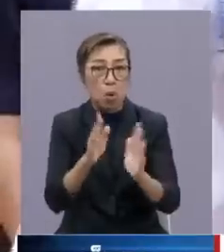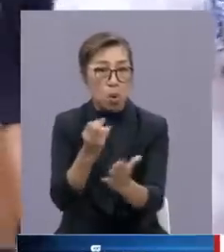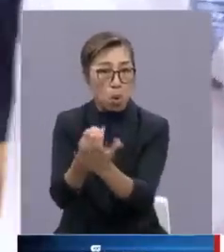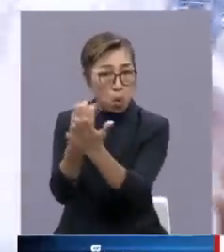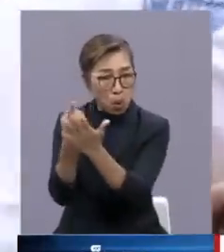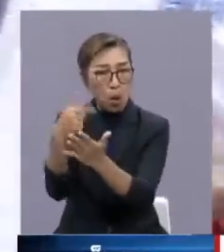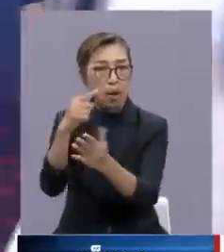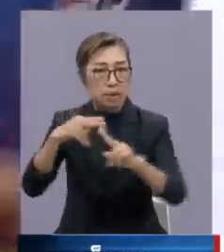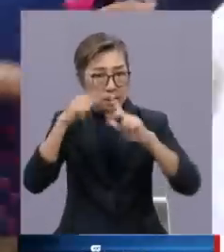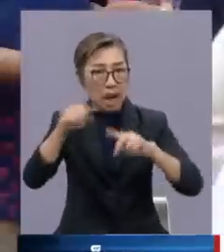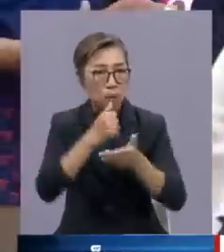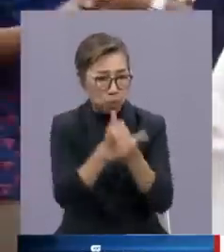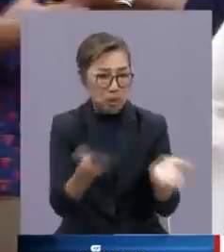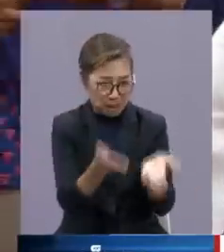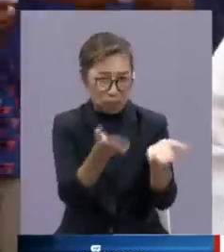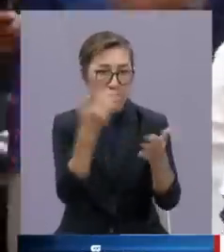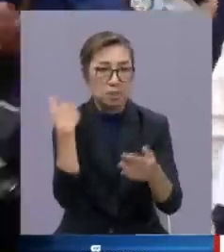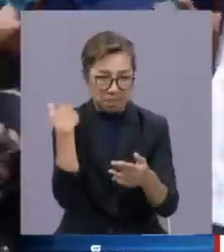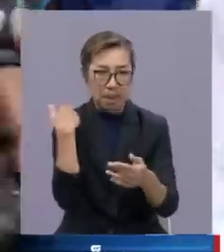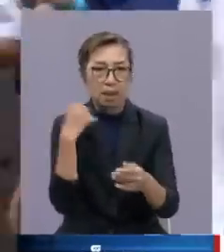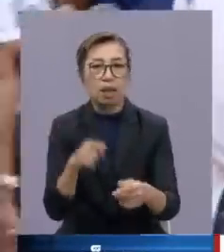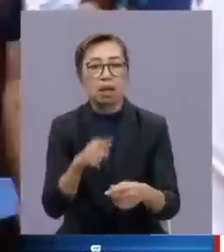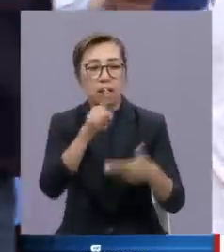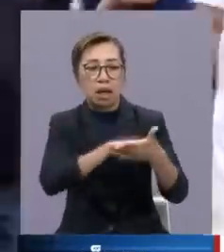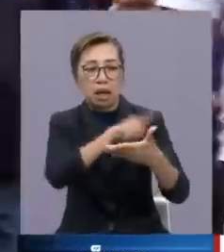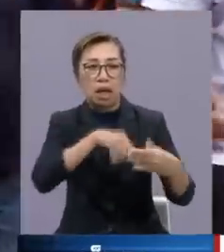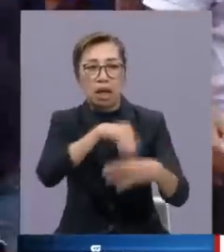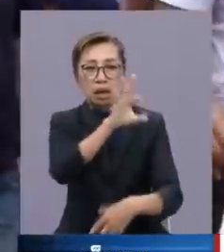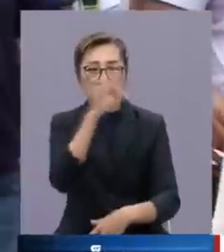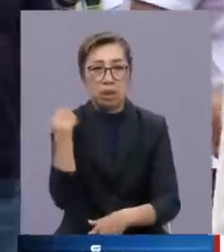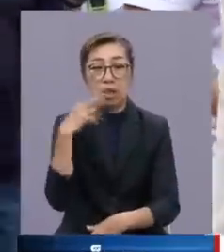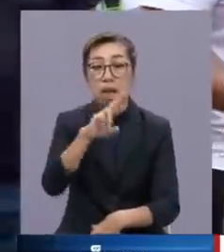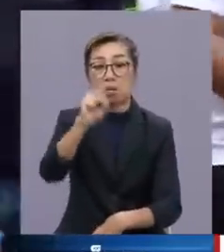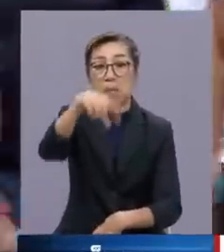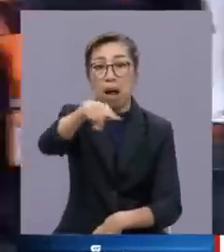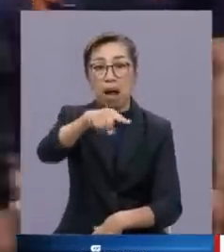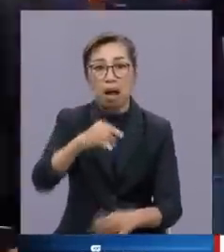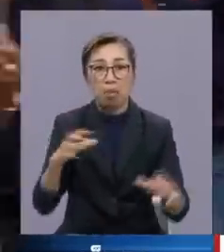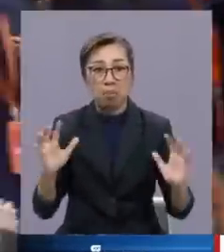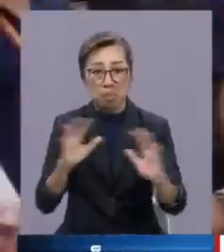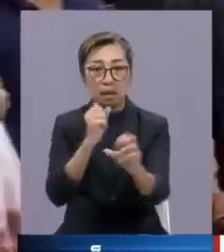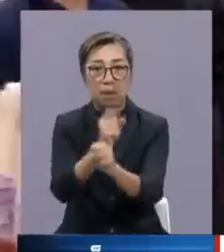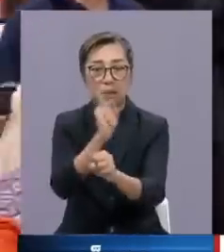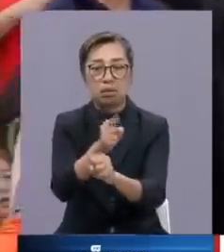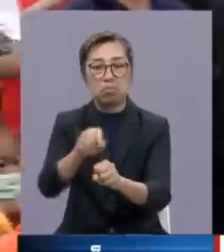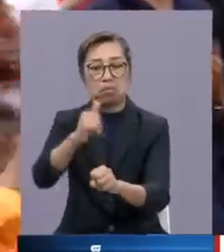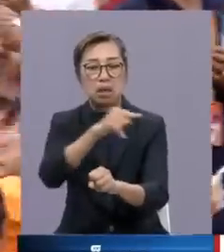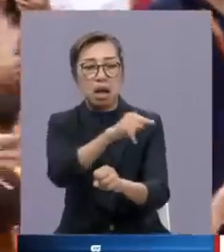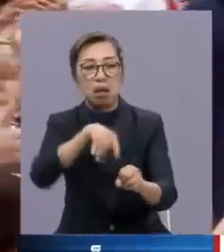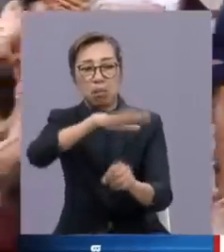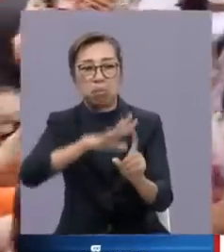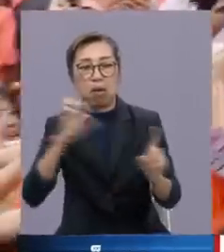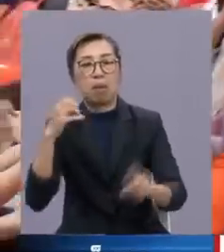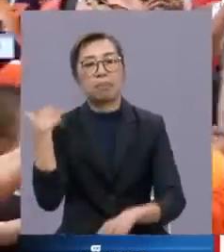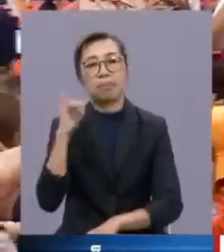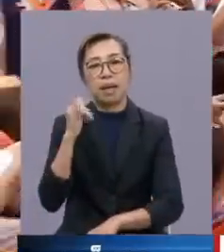ากมายแต่ในสภาเองเนี่ยก็วิเคราะห์กันว่าเอ๊ะก้าวไกลเนี่ยอาจจะโดดเดี่ยวหรือเปล่าใช่มั้ยฮะกับปัญหาที่เกิดขึ้นในอนาคตก็ต้